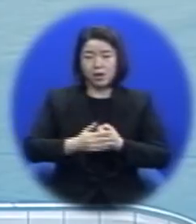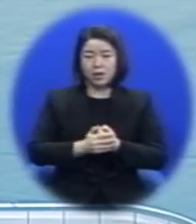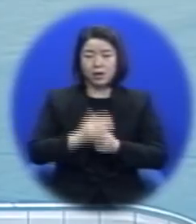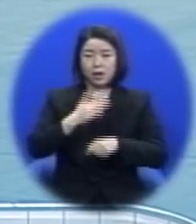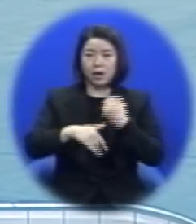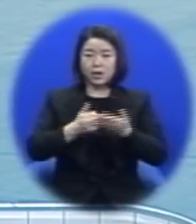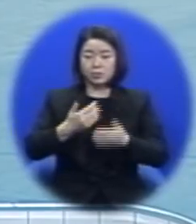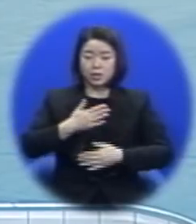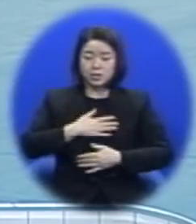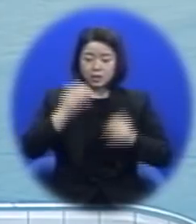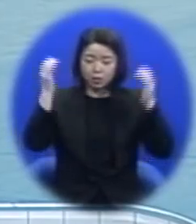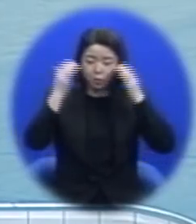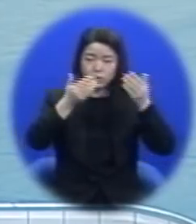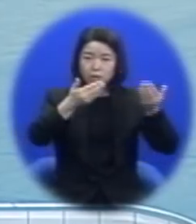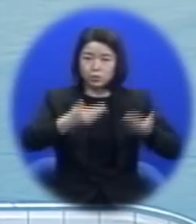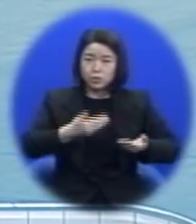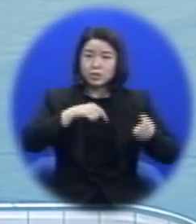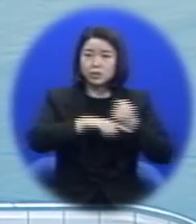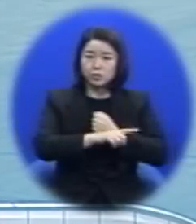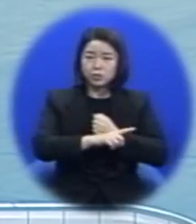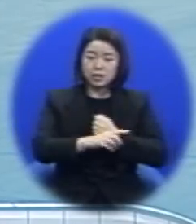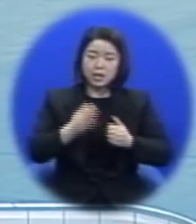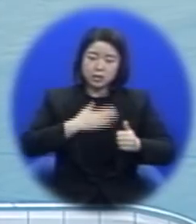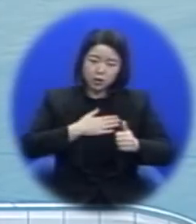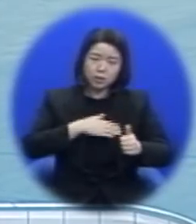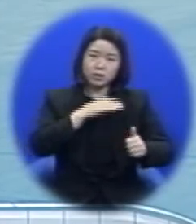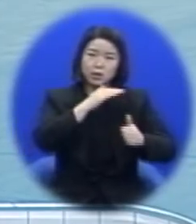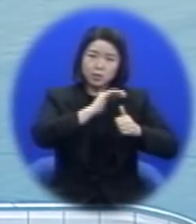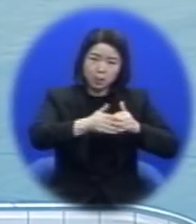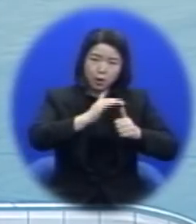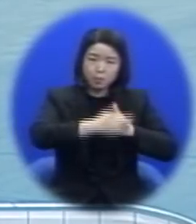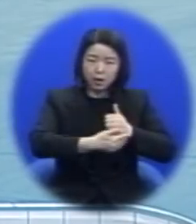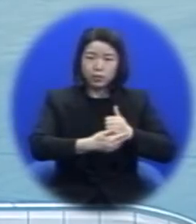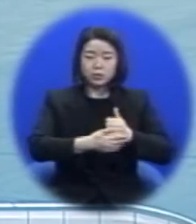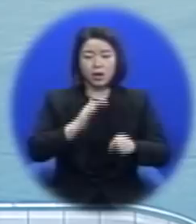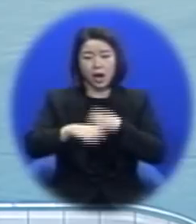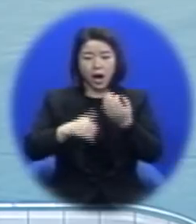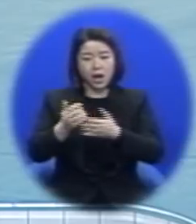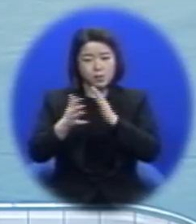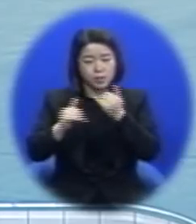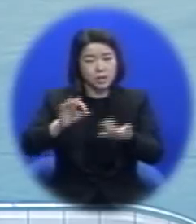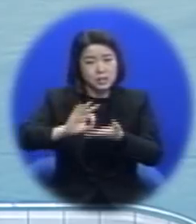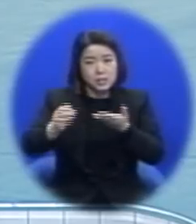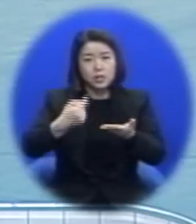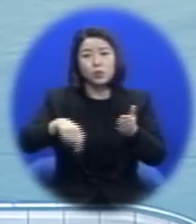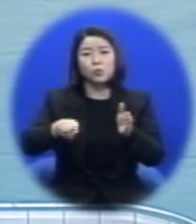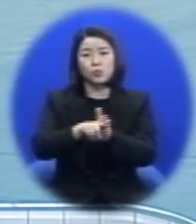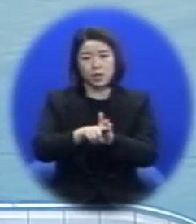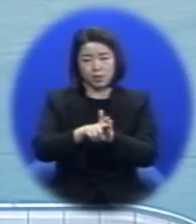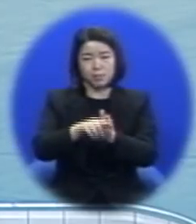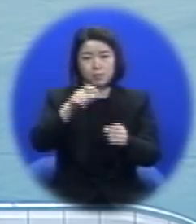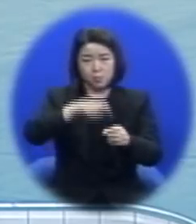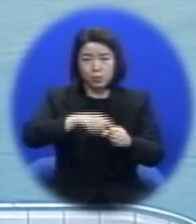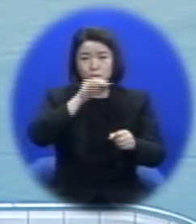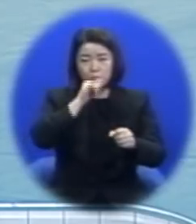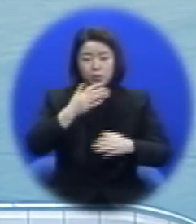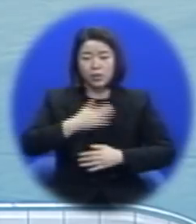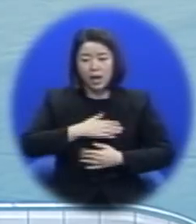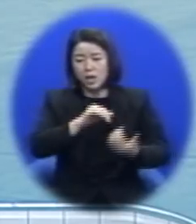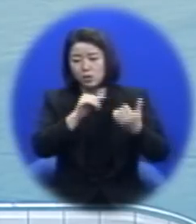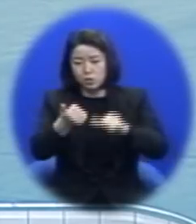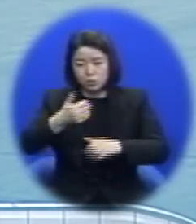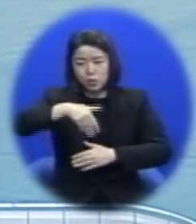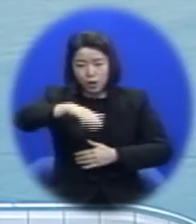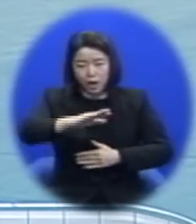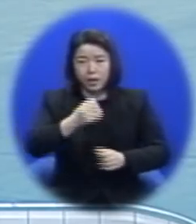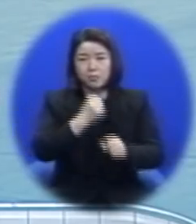고난을 주신 것은 저를 다듬어서 하나님이 쓰실 만한 사람으로 만들기 위함이고 그리고 나를 죽음으로 나아가게 하시는